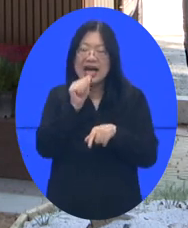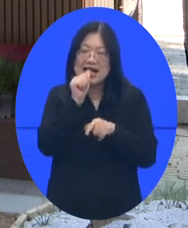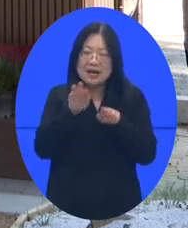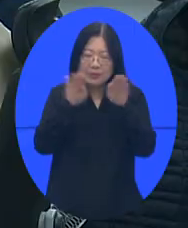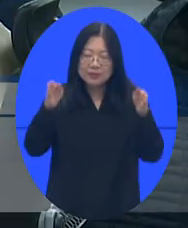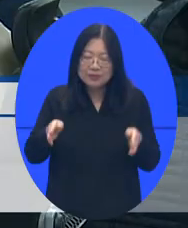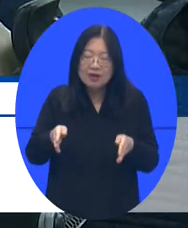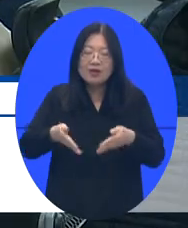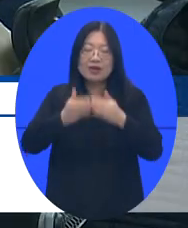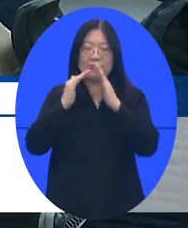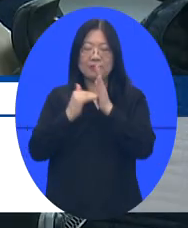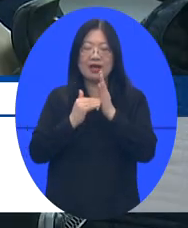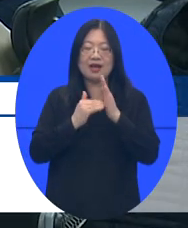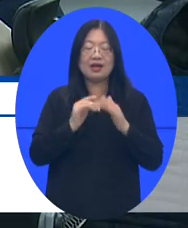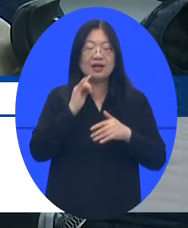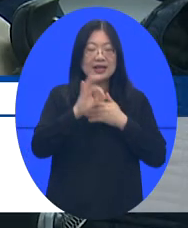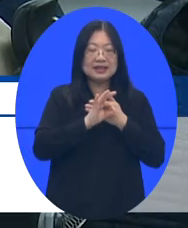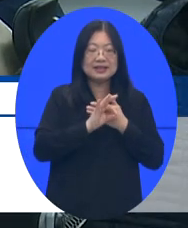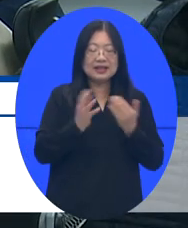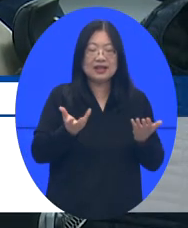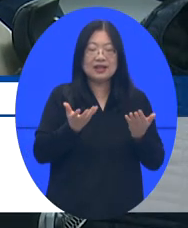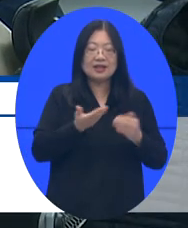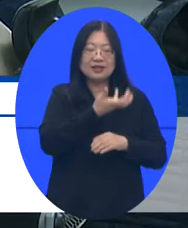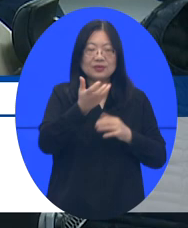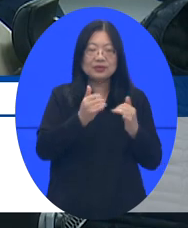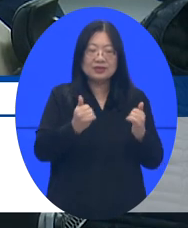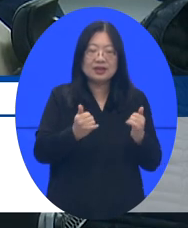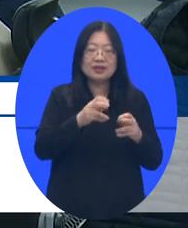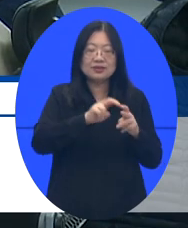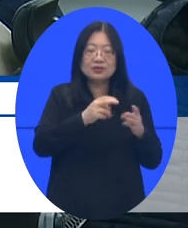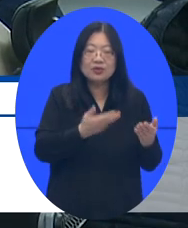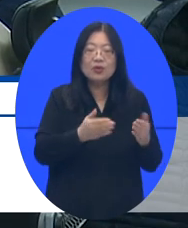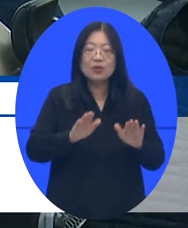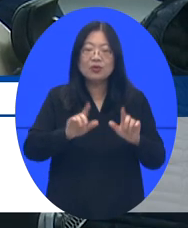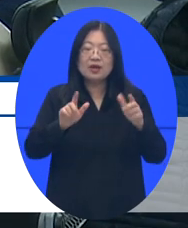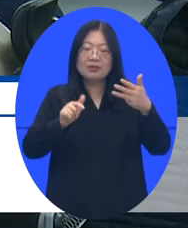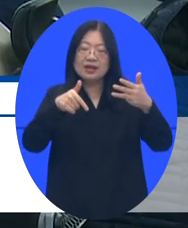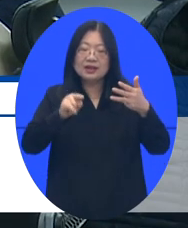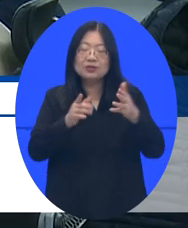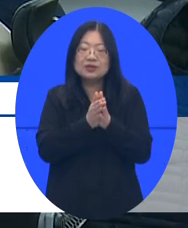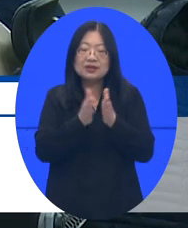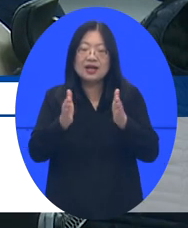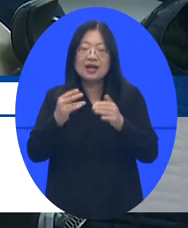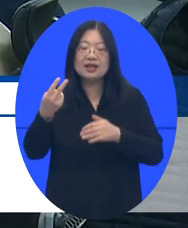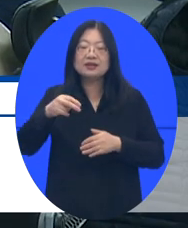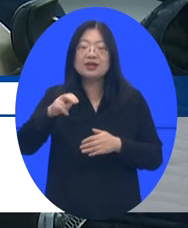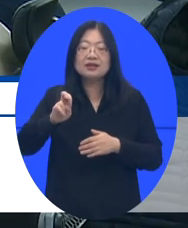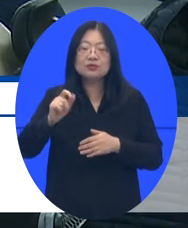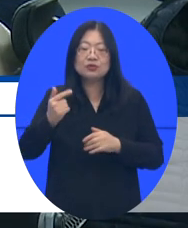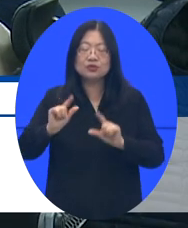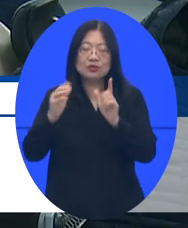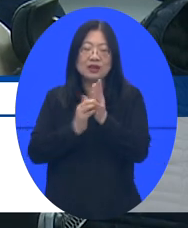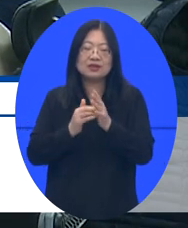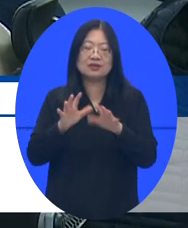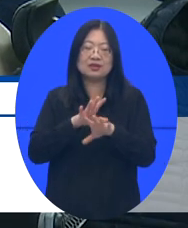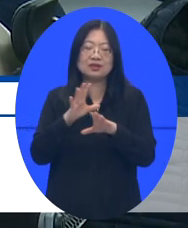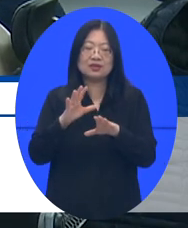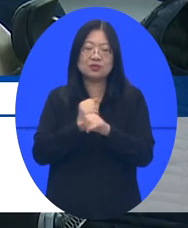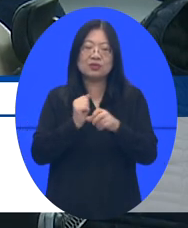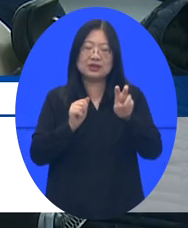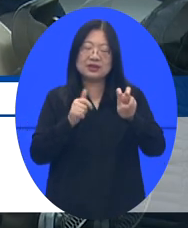들어섰습니다 간 이동노동자는 8개소를 시작으로 2026년까지 총 20개소를 추가로